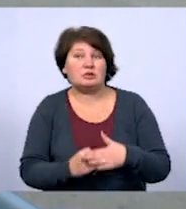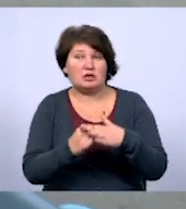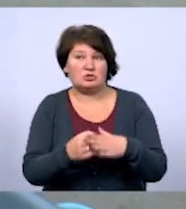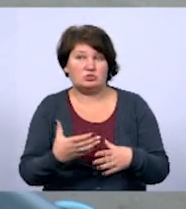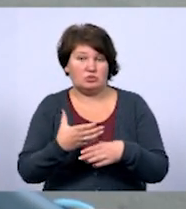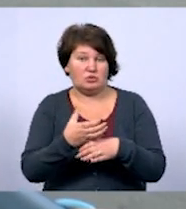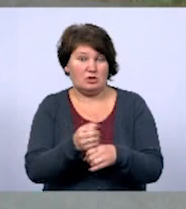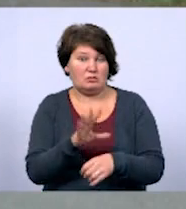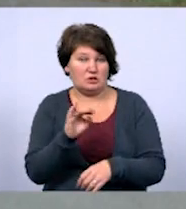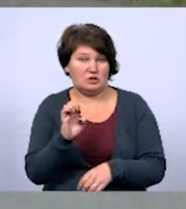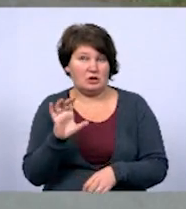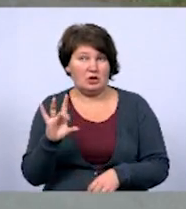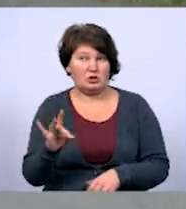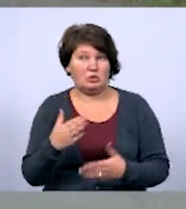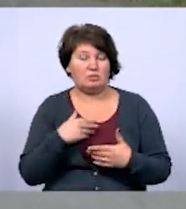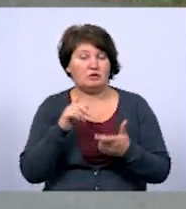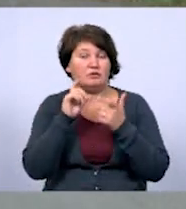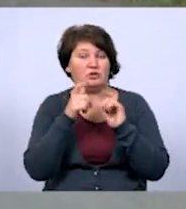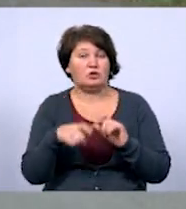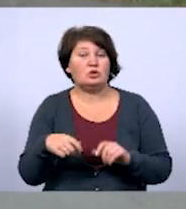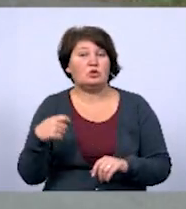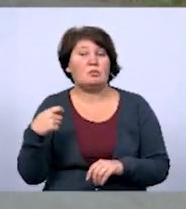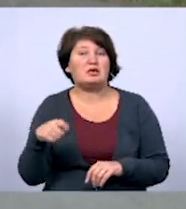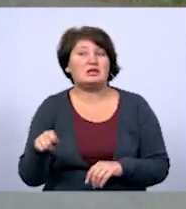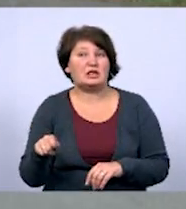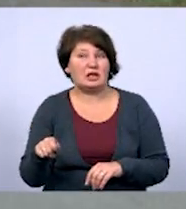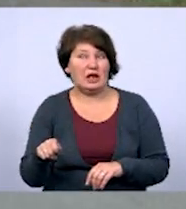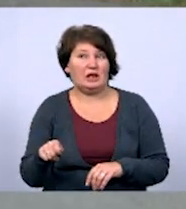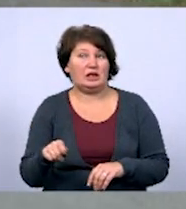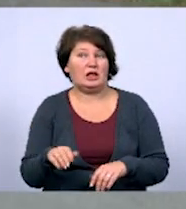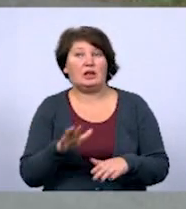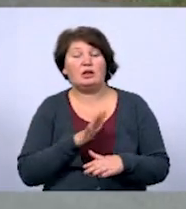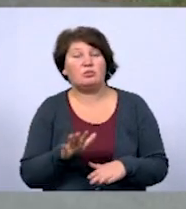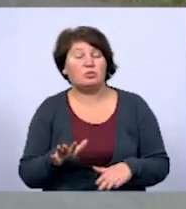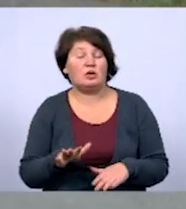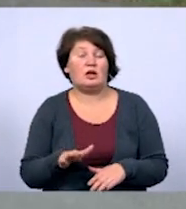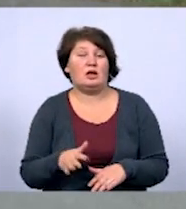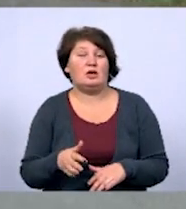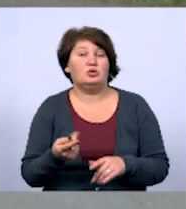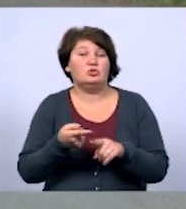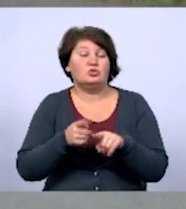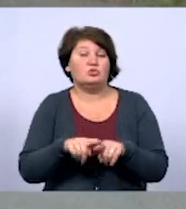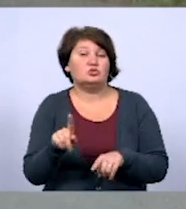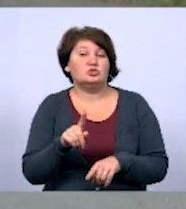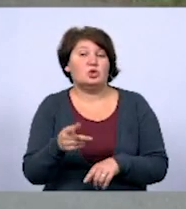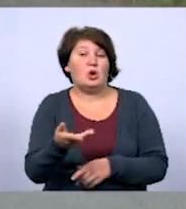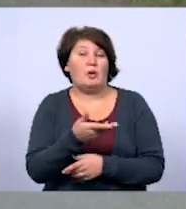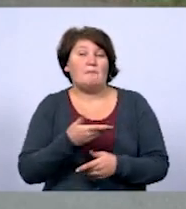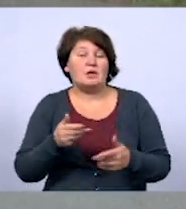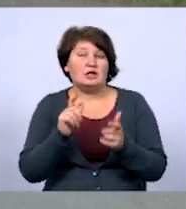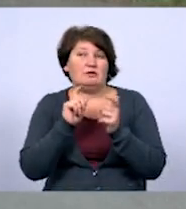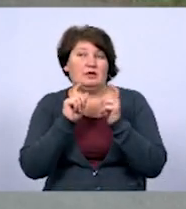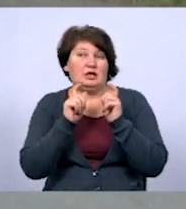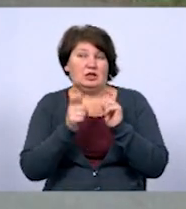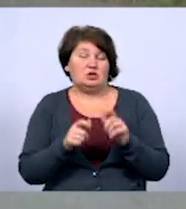скорочуються адміністратори. Ми звернулися до президента, не була, тому що ми звернулися, бо